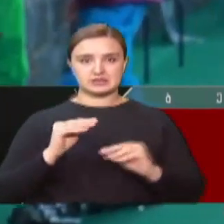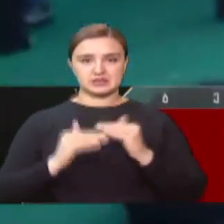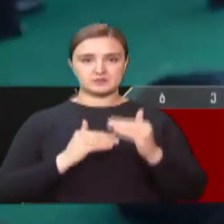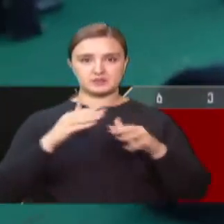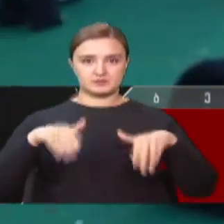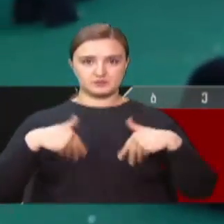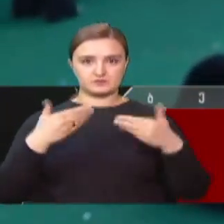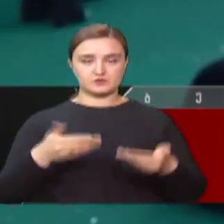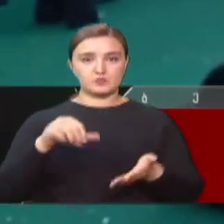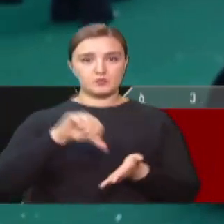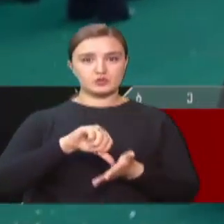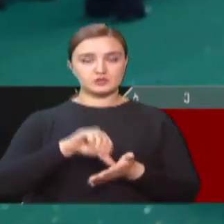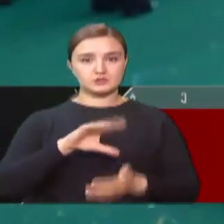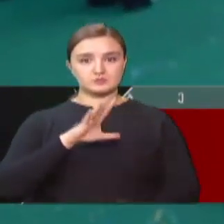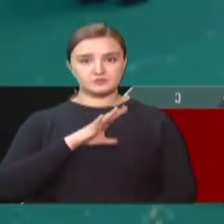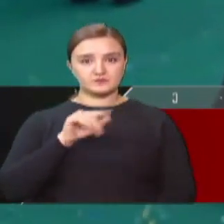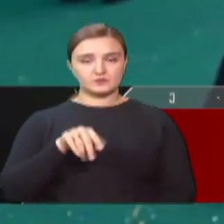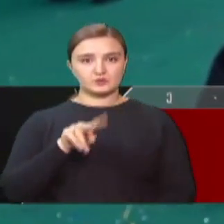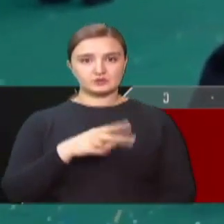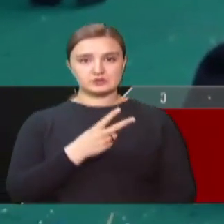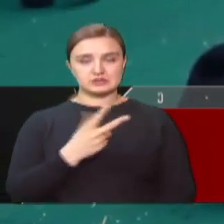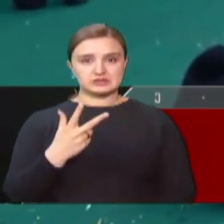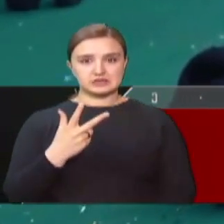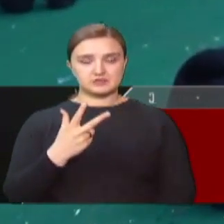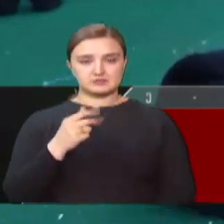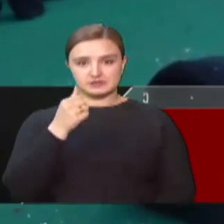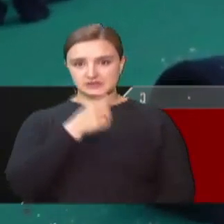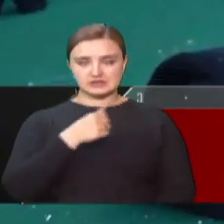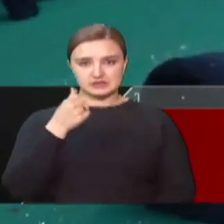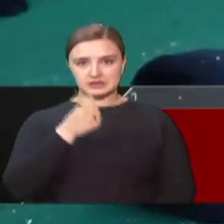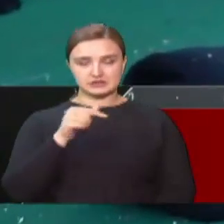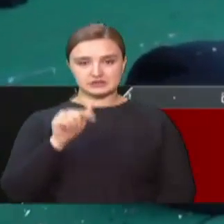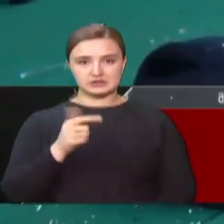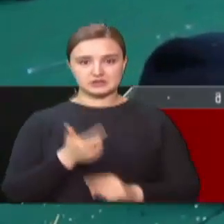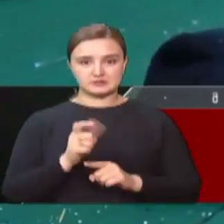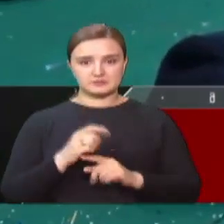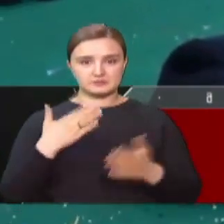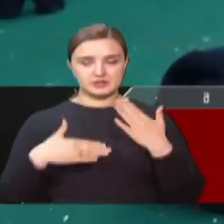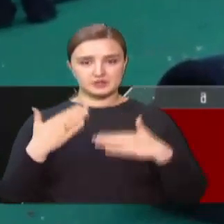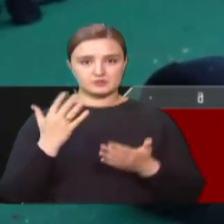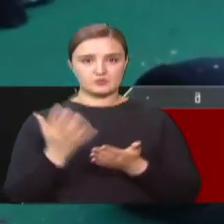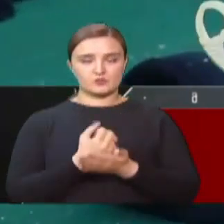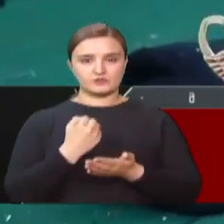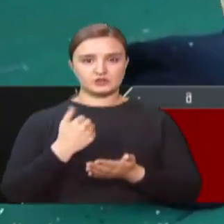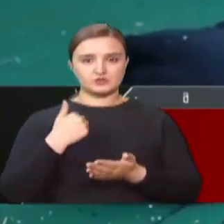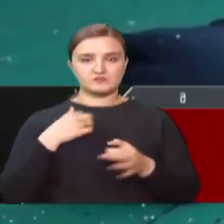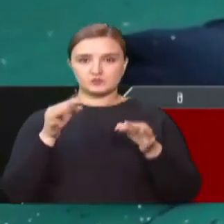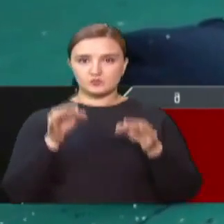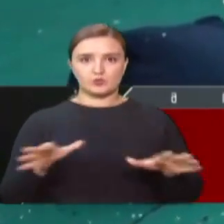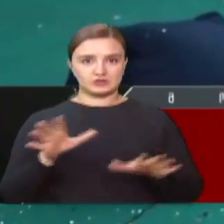უსურვებ. მონაწილეობა მივიღე ზურლუდი 2023 წელს, ზურლუდი კაპ და ძალიან მიხარია რომ მოვიგე. ჩემთვის